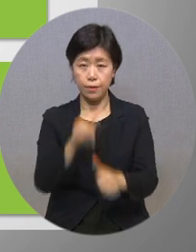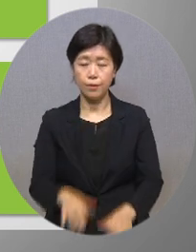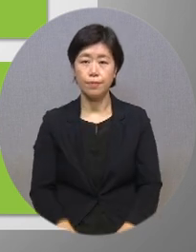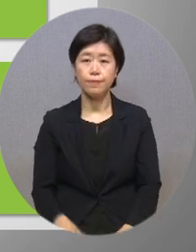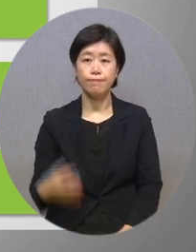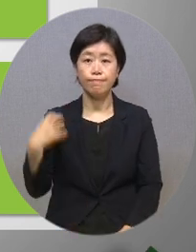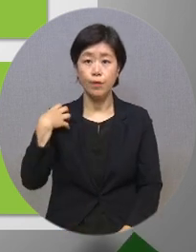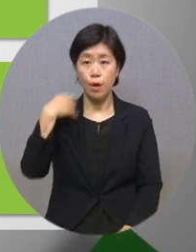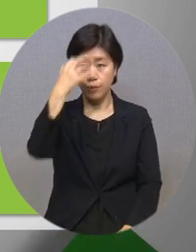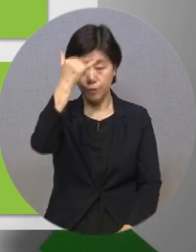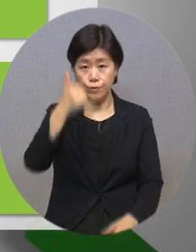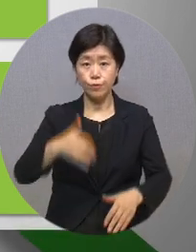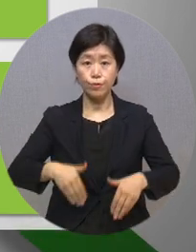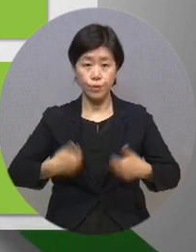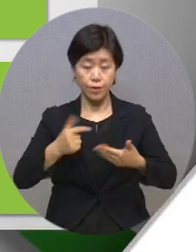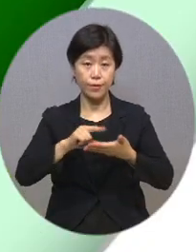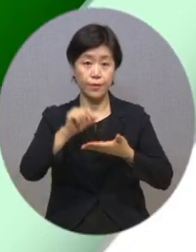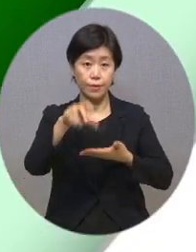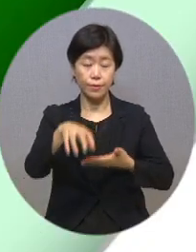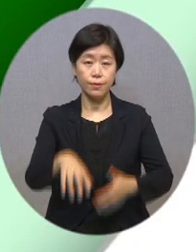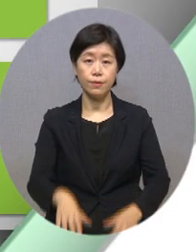충남지사입니다.